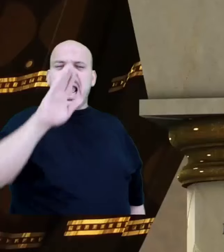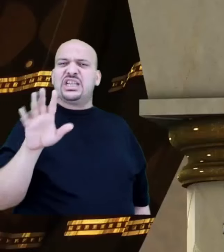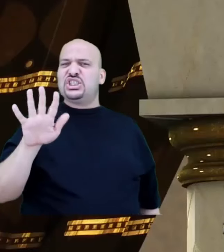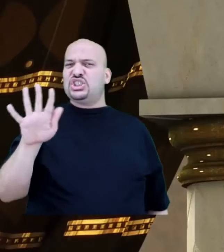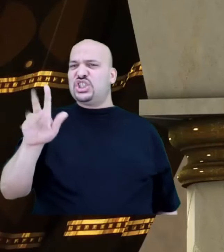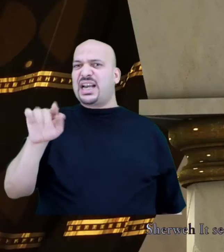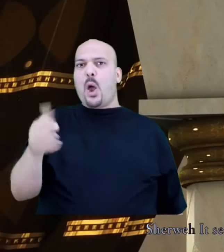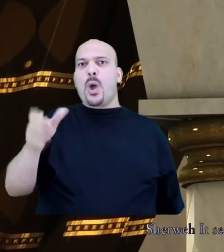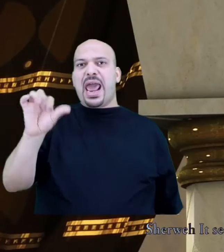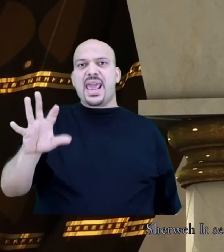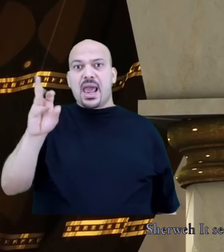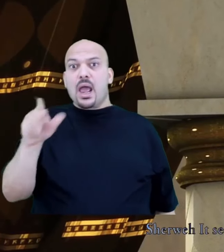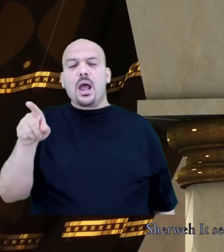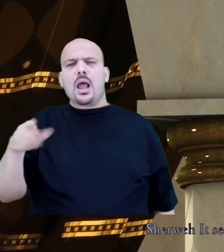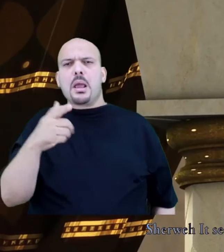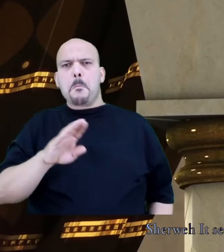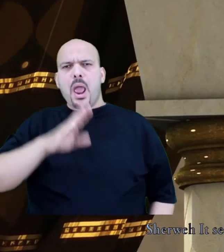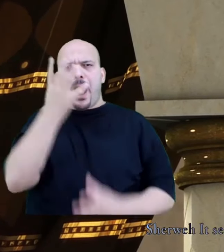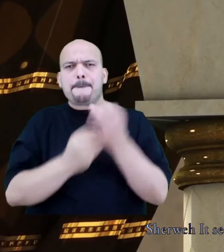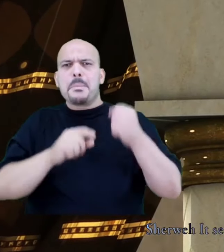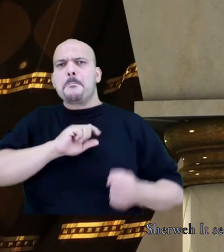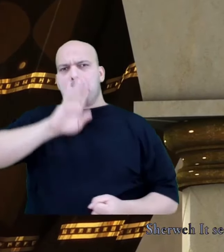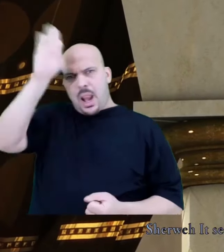الملك. شيرويه؟